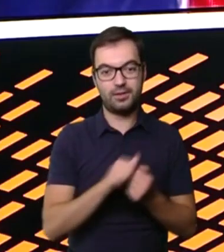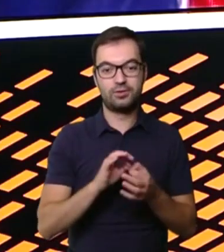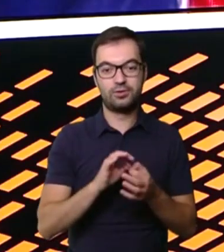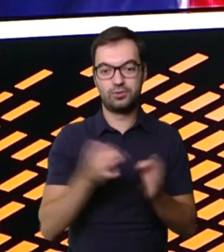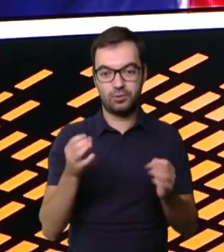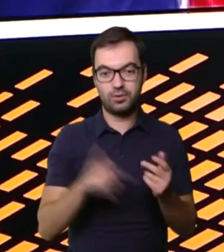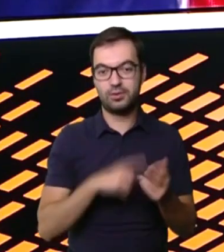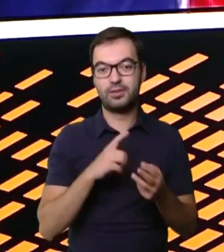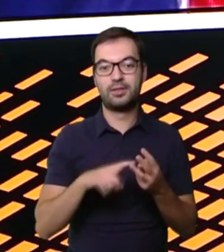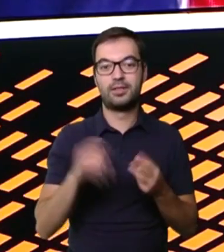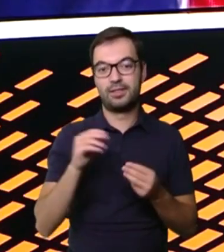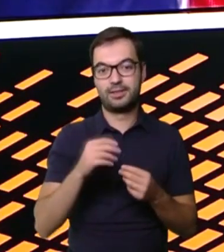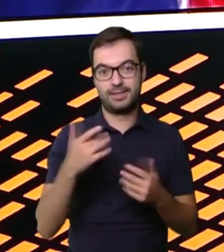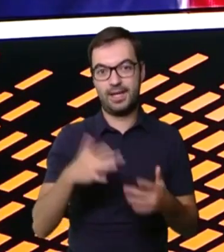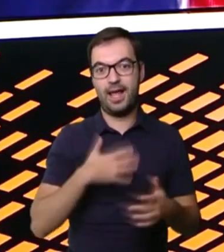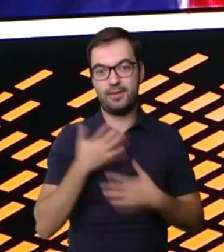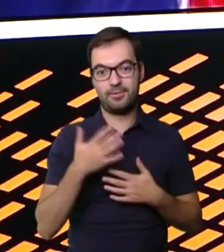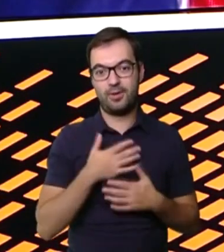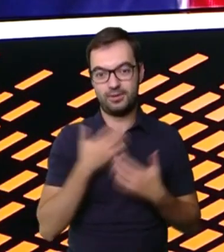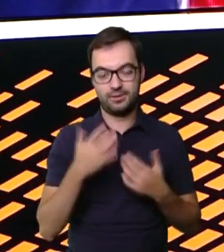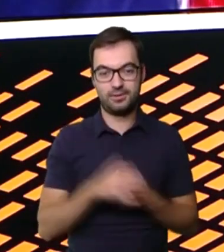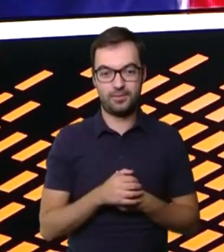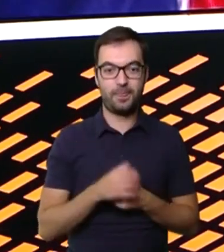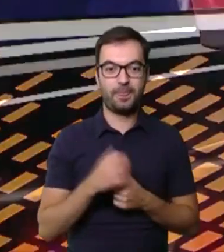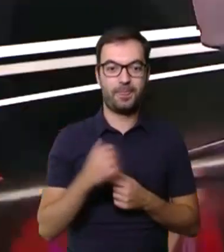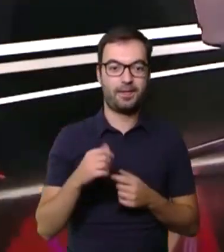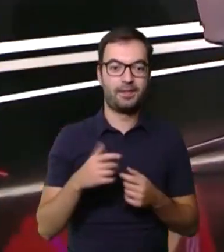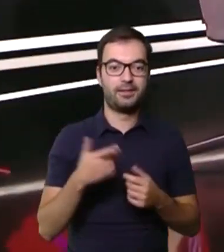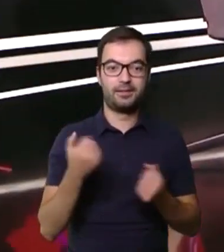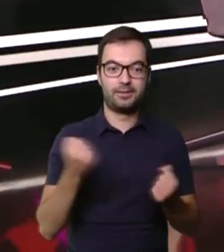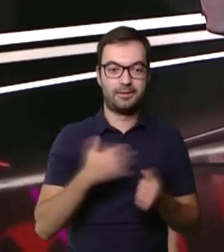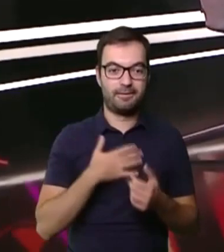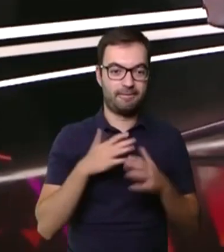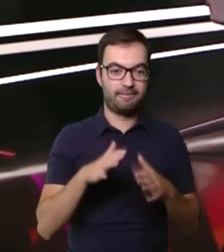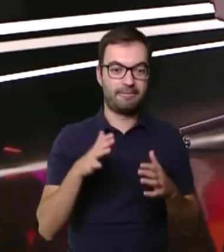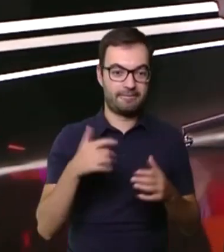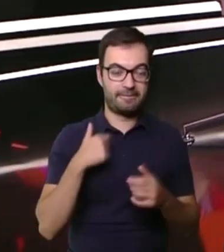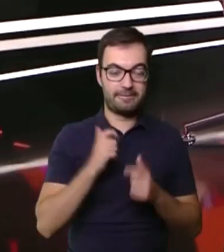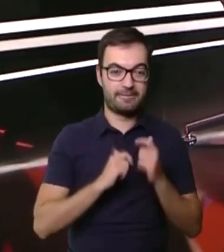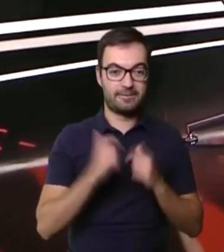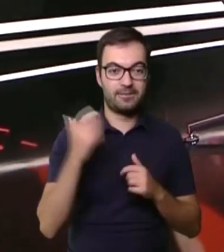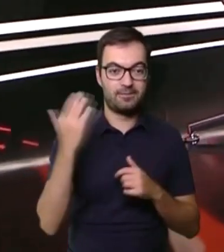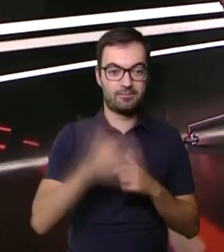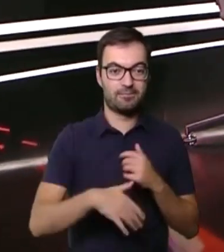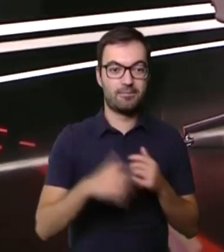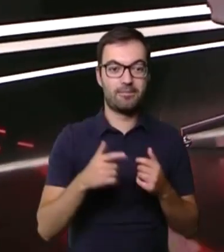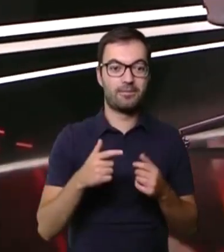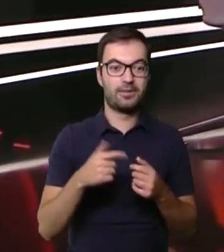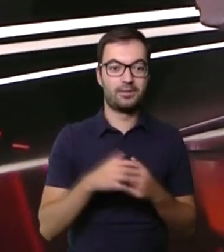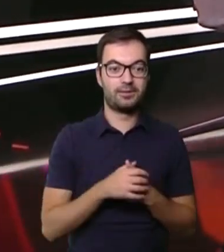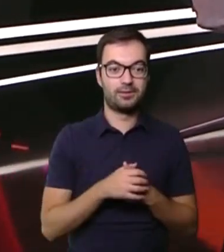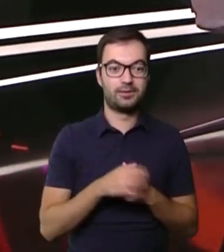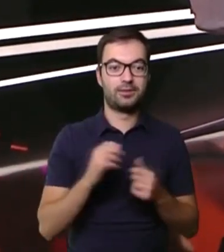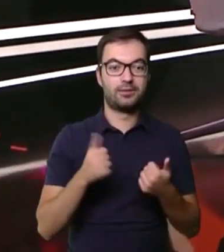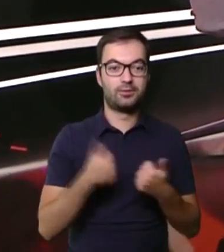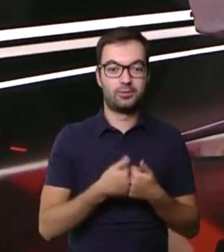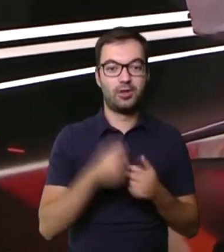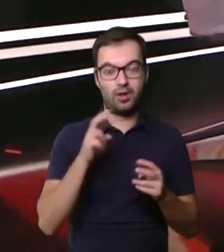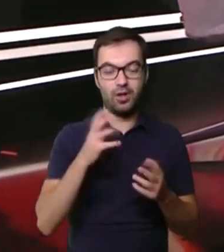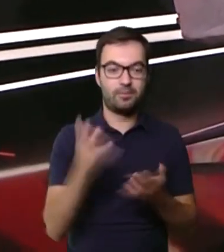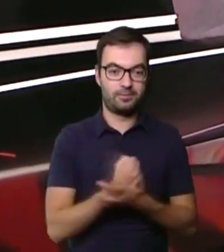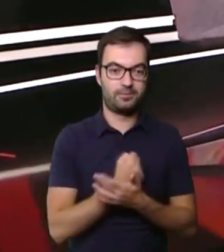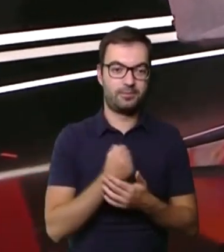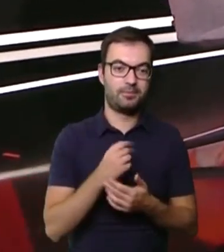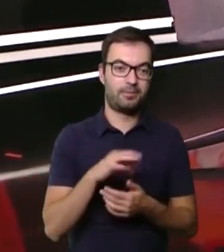złoto i to jeszcze z takim bagażem emocji. Bagaż olbrzymi emocji. Ja się cieszę, że skończyliśmy ten turniej z medalem.